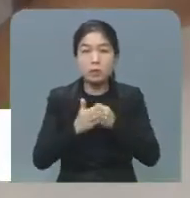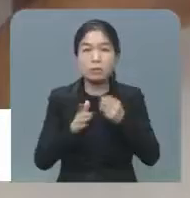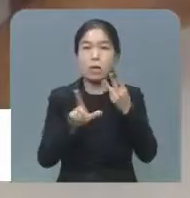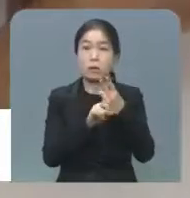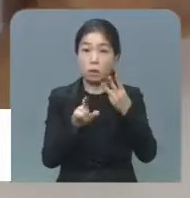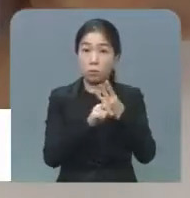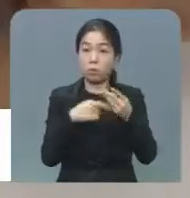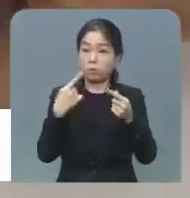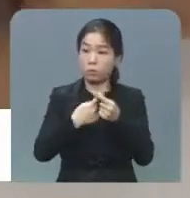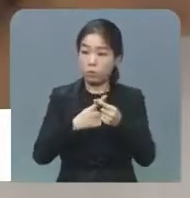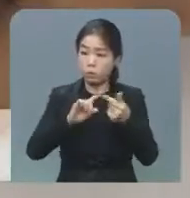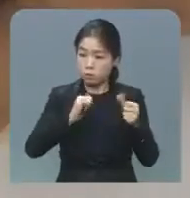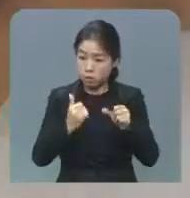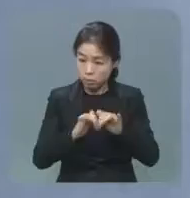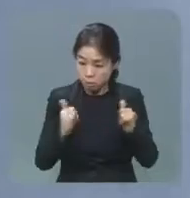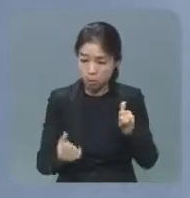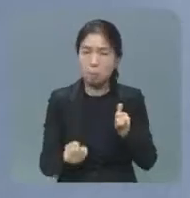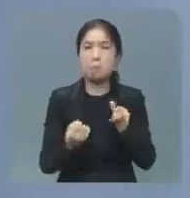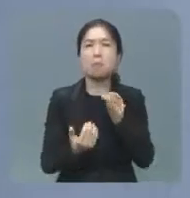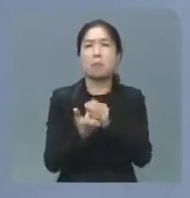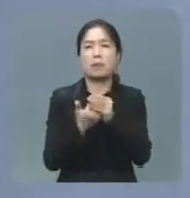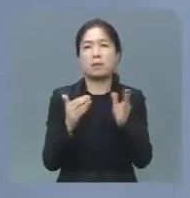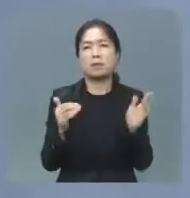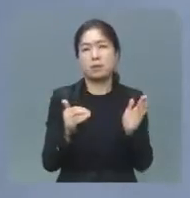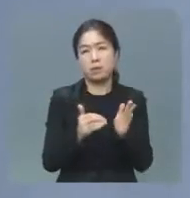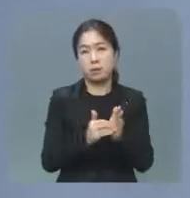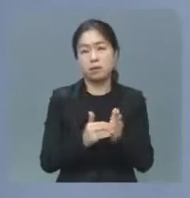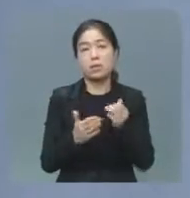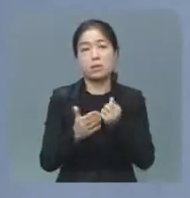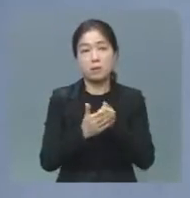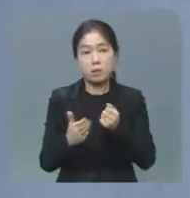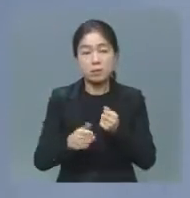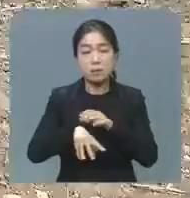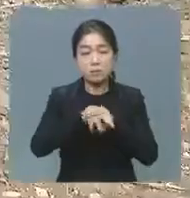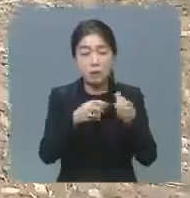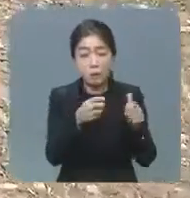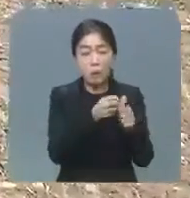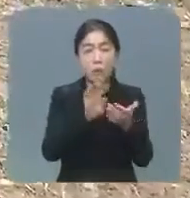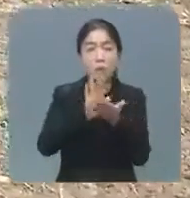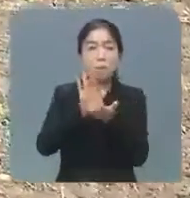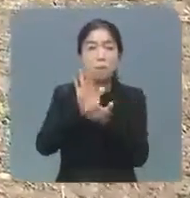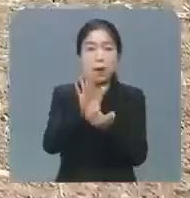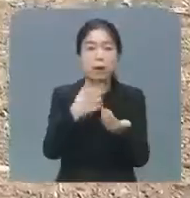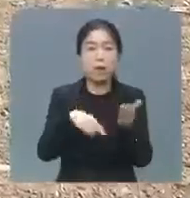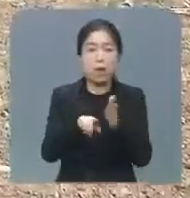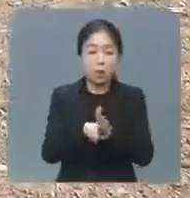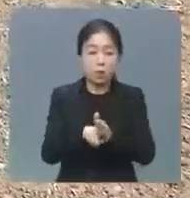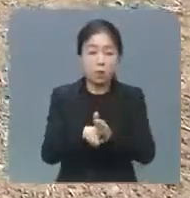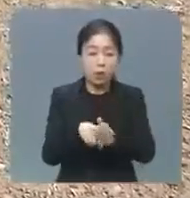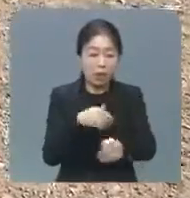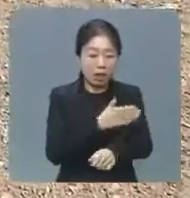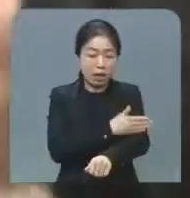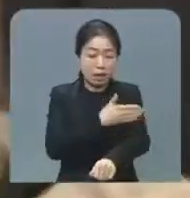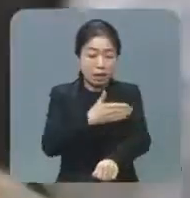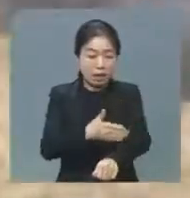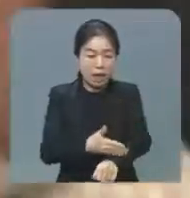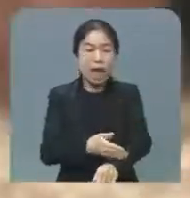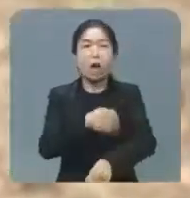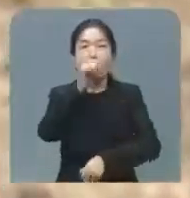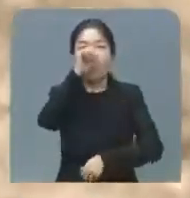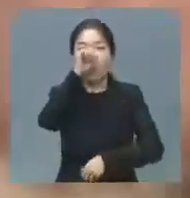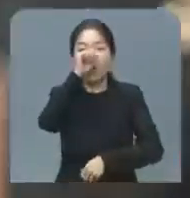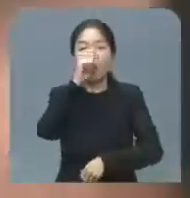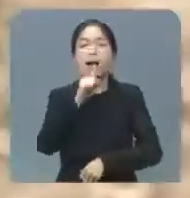첫 사망자가 발생한 방역당국은 진드기에 물리지 않기 위에 피부 노출을 최소화 하는 것이 가장 좋은